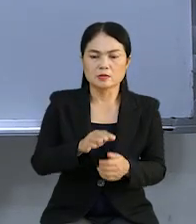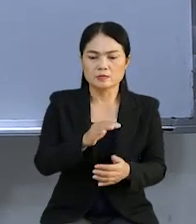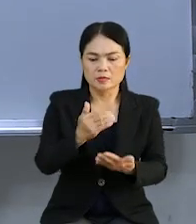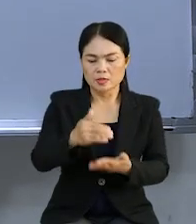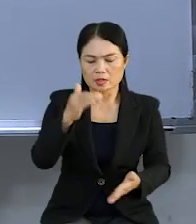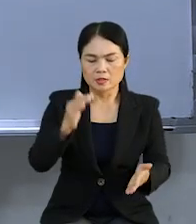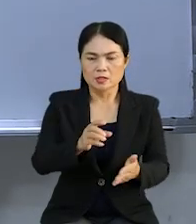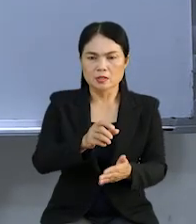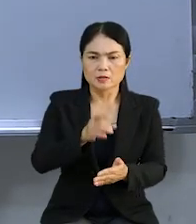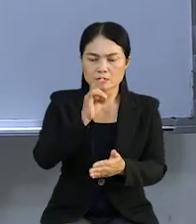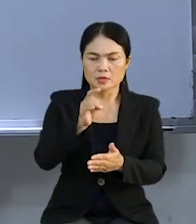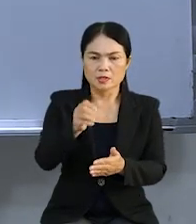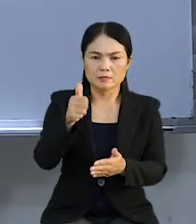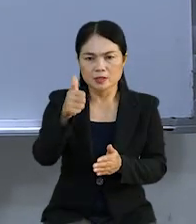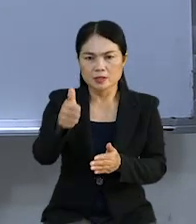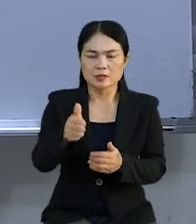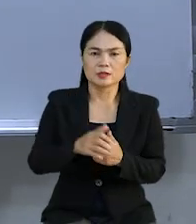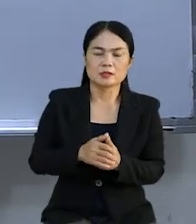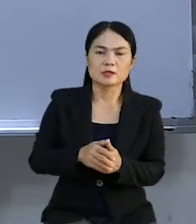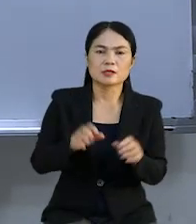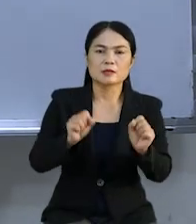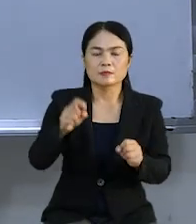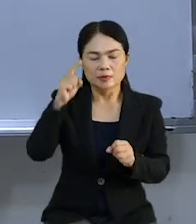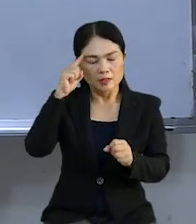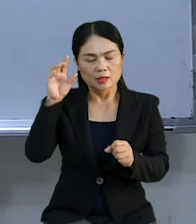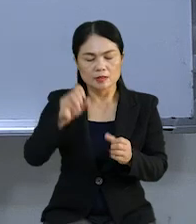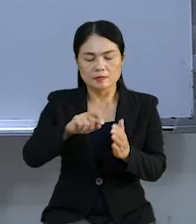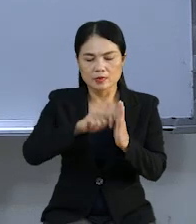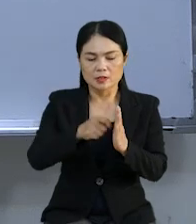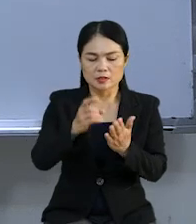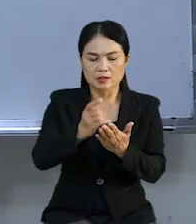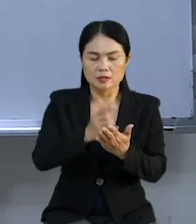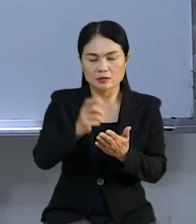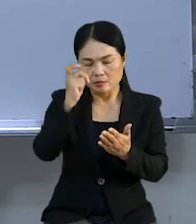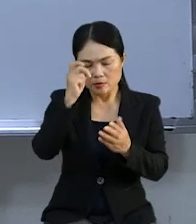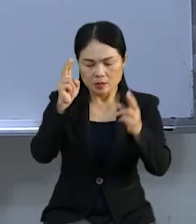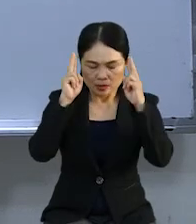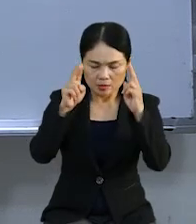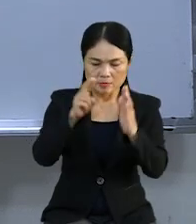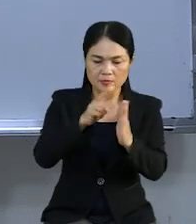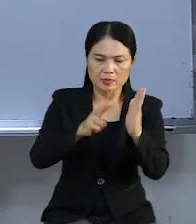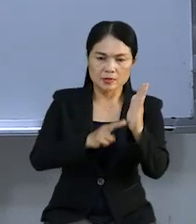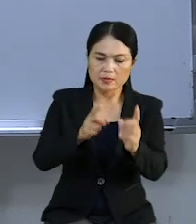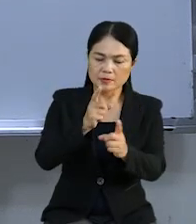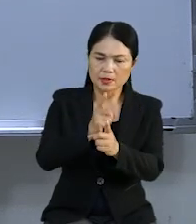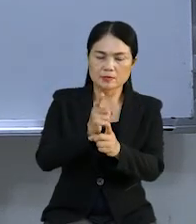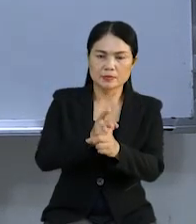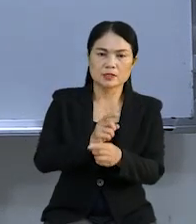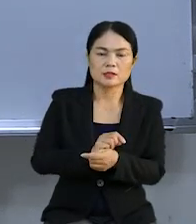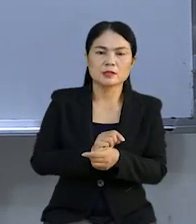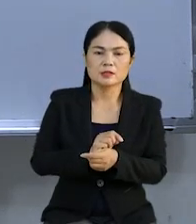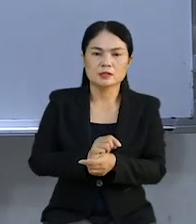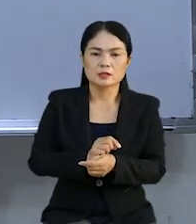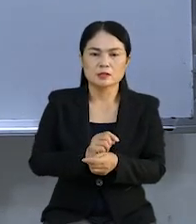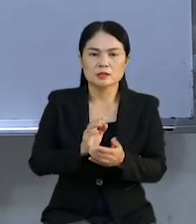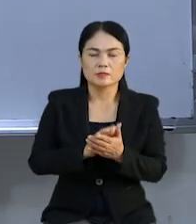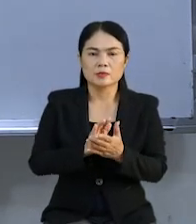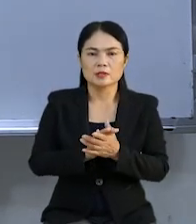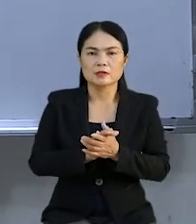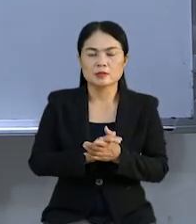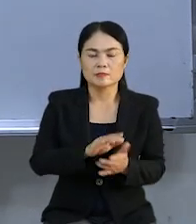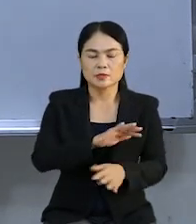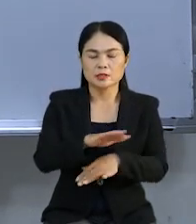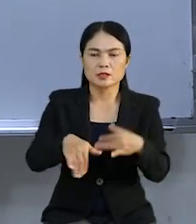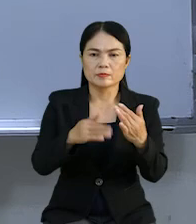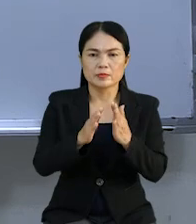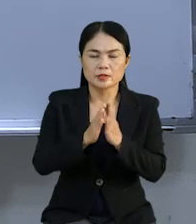าลูกครูปัจจิบกายแม่นนะอาจปั้นสมานคำซาไปเรียนนั่งกำหนดอบรมในอัตบัตบ้านตรำเตอร์บ้านอ๊อกโกนกบ